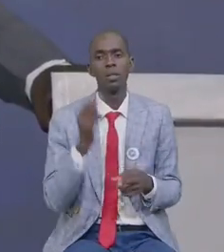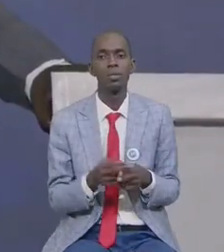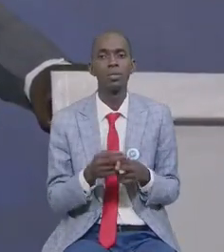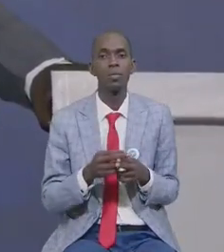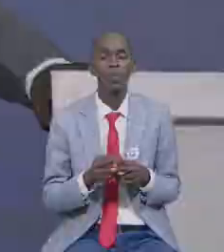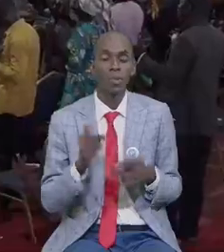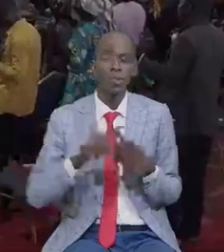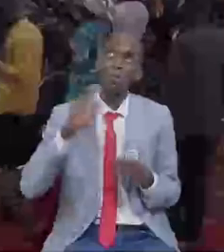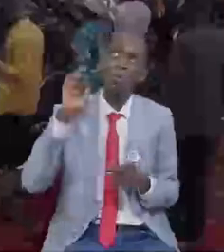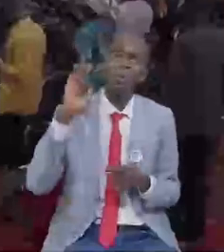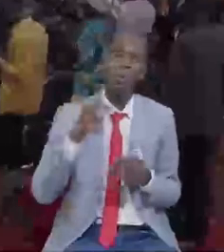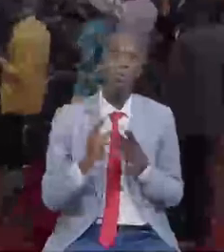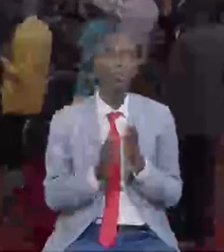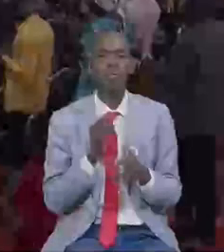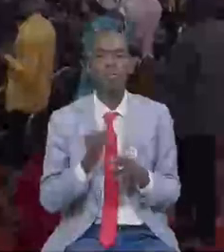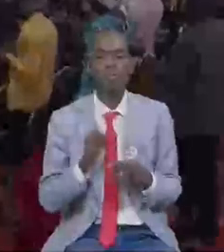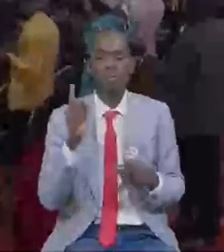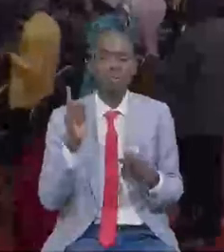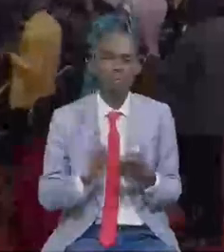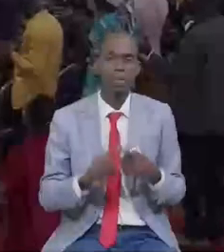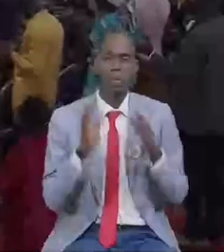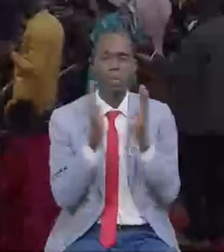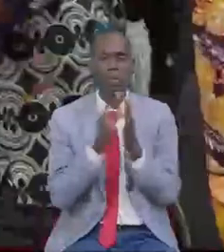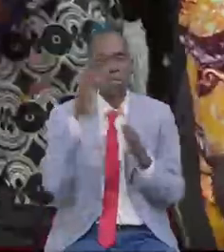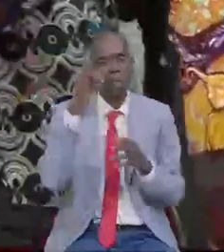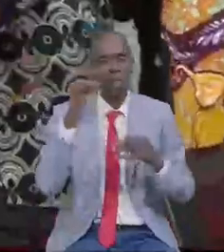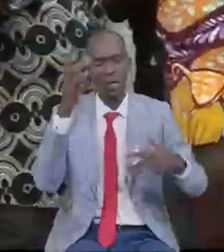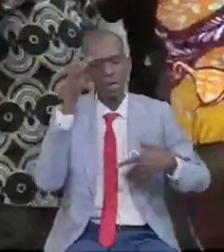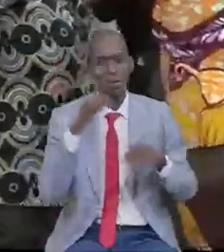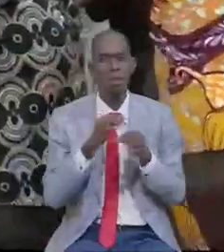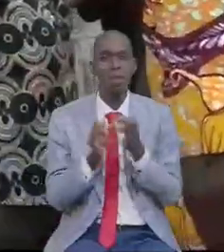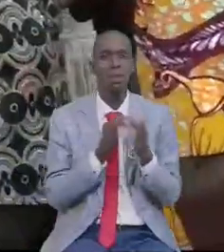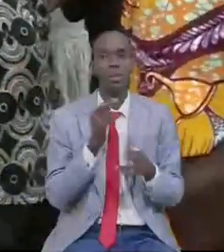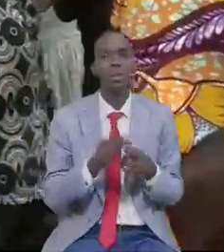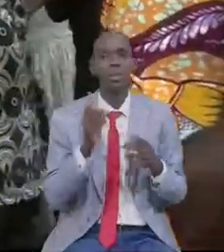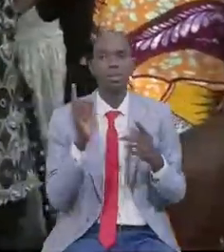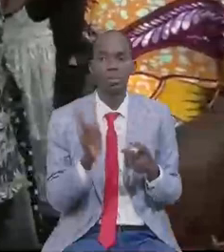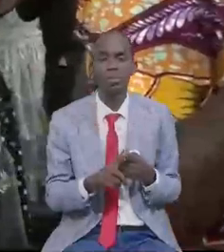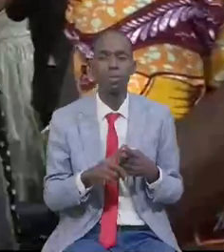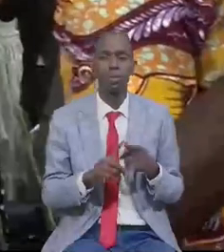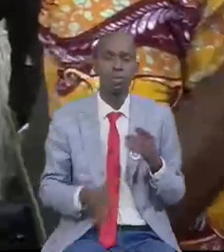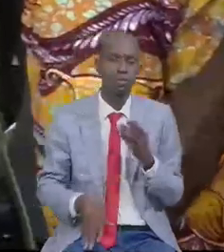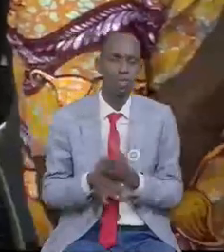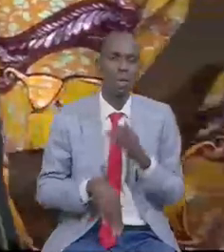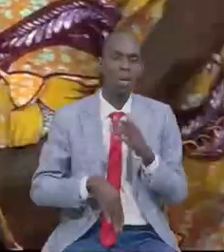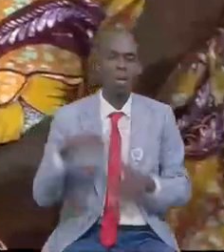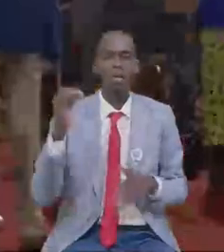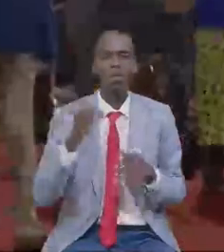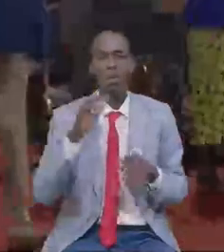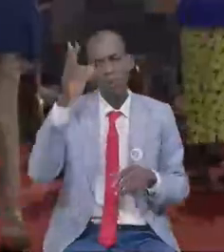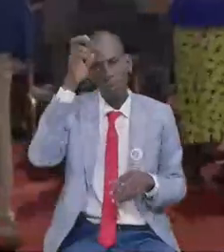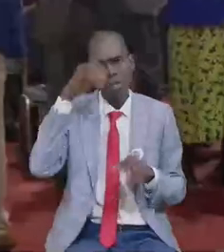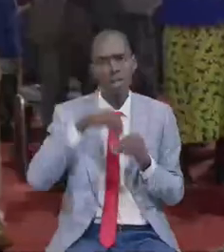prêcher, à prier pour les malades, à chasser les